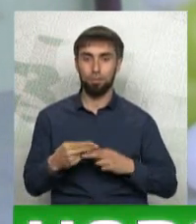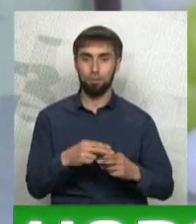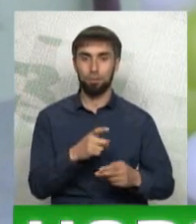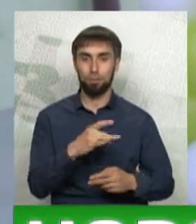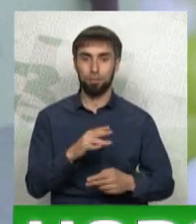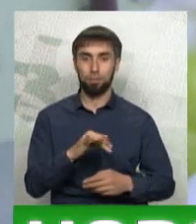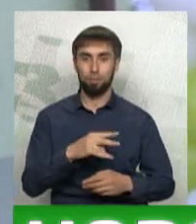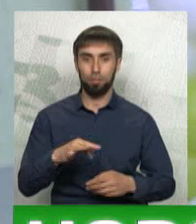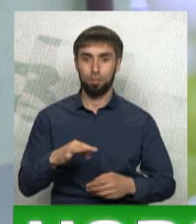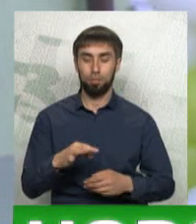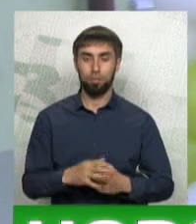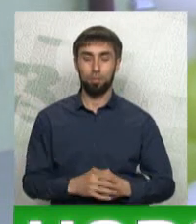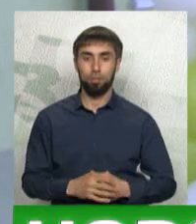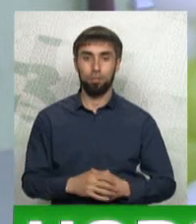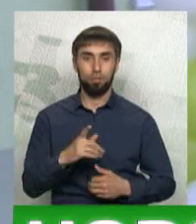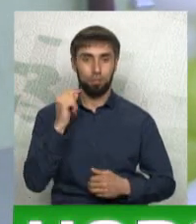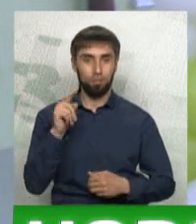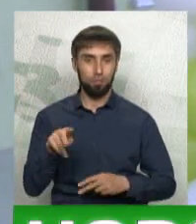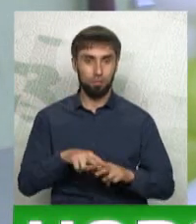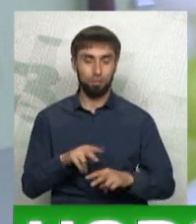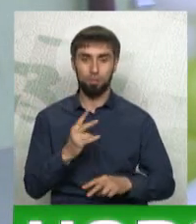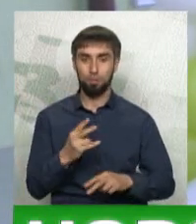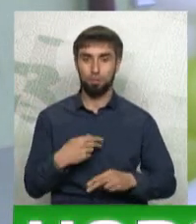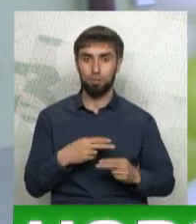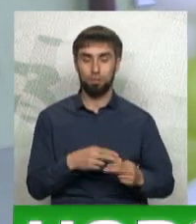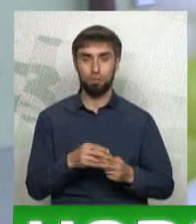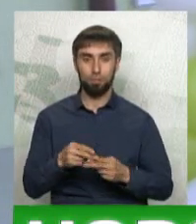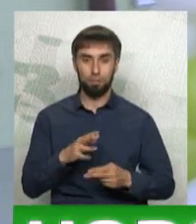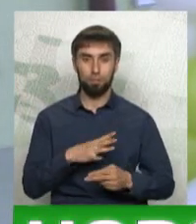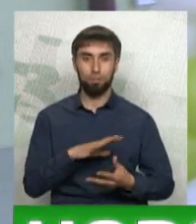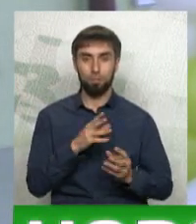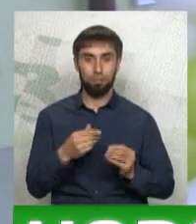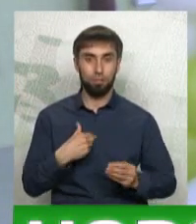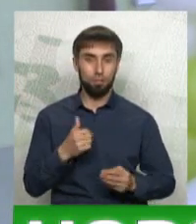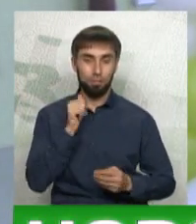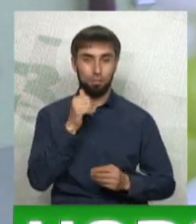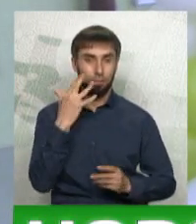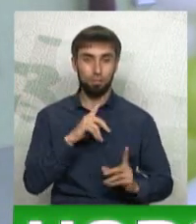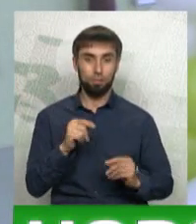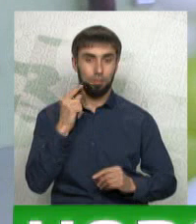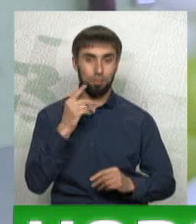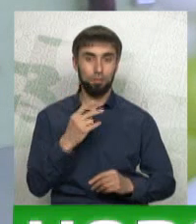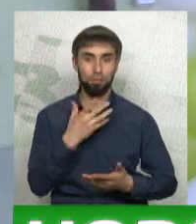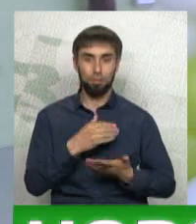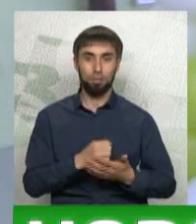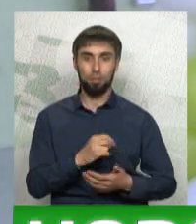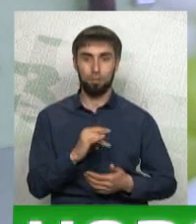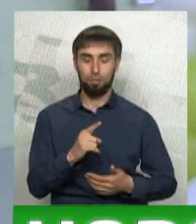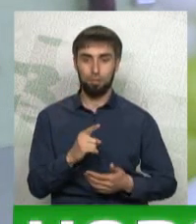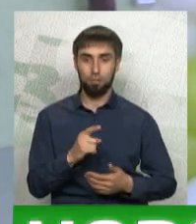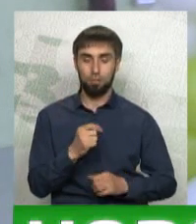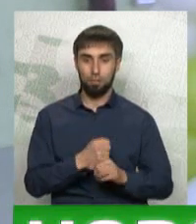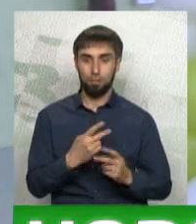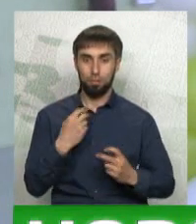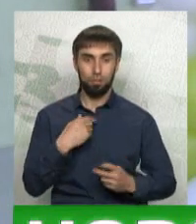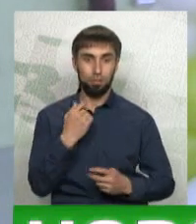«Хеликс» именно в Слепцовск, в Назрань. И я вообще собиралась завтра ехать в Слепцовск за своими анализами. Вот я